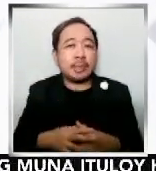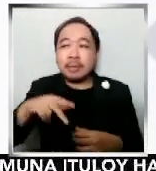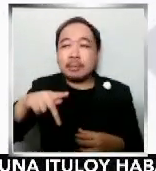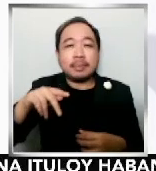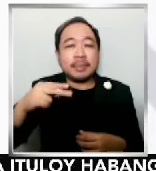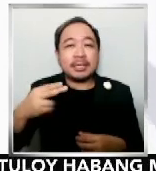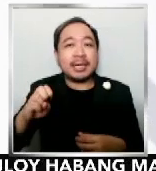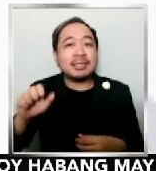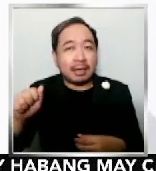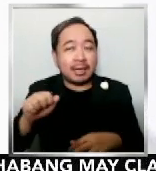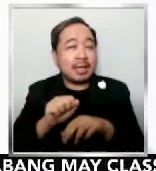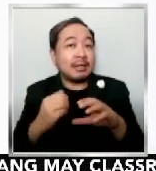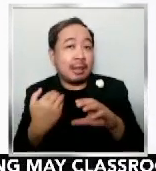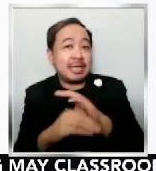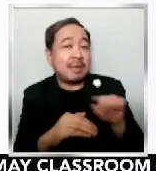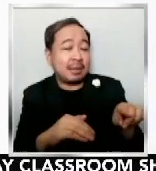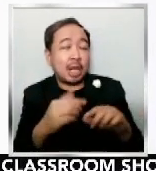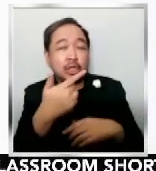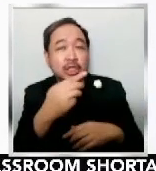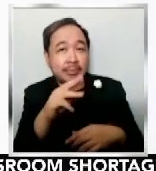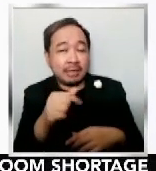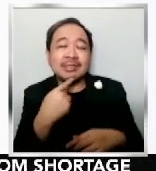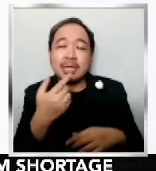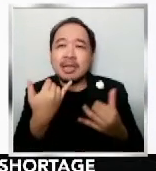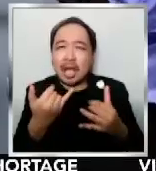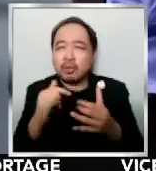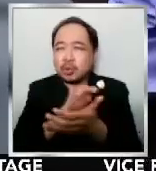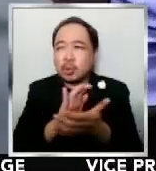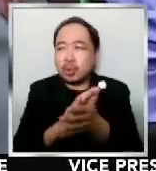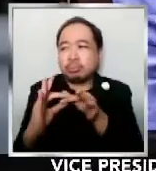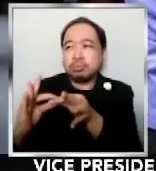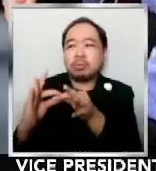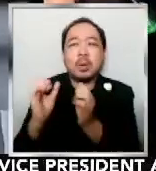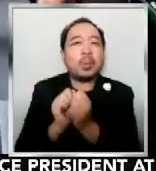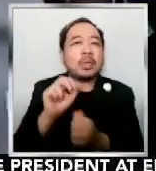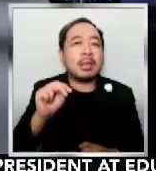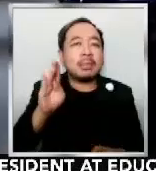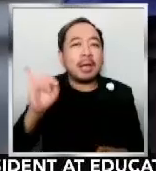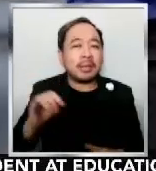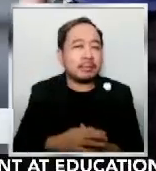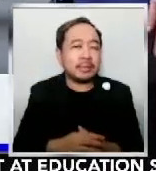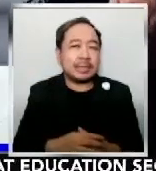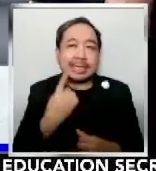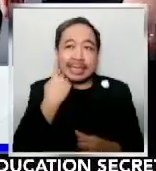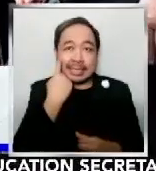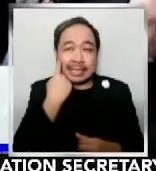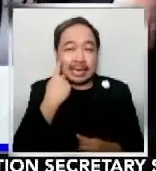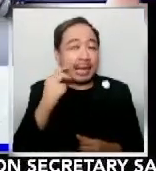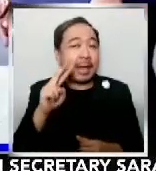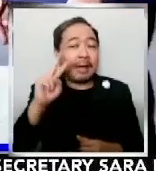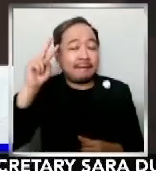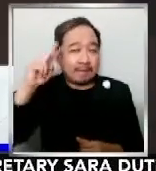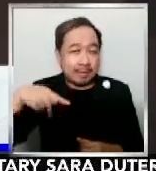GMA News, sinabi nitong nakikipagtulungan daw ang paaralan sa NBI. Nasa Mendiola sa Maynila kanina si VP Sara para tumalo sa